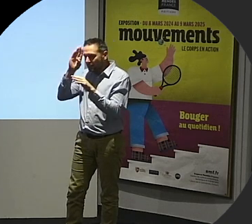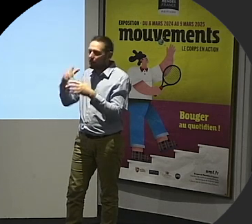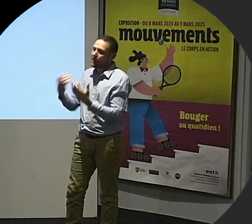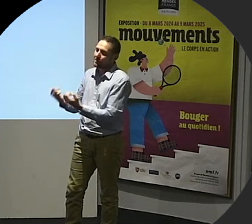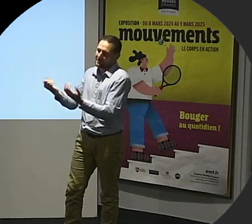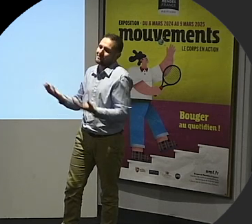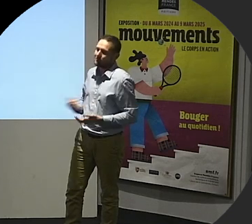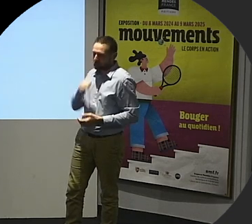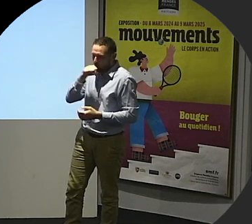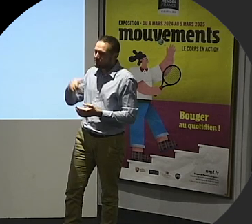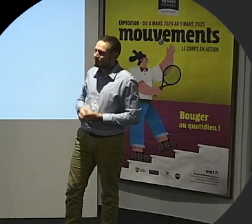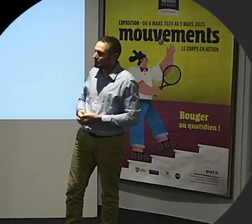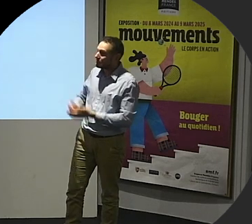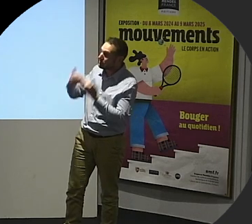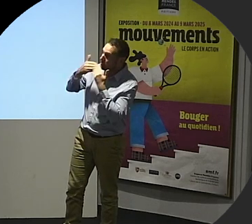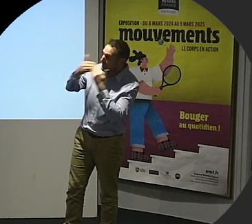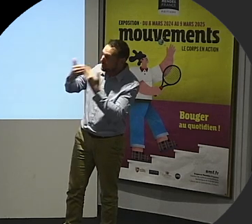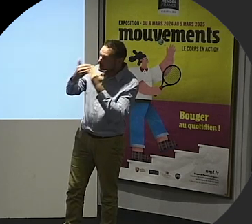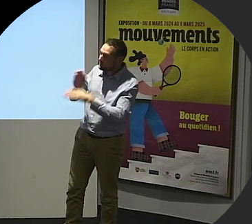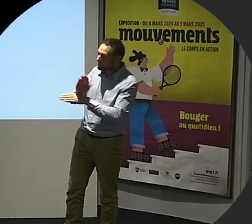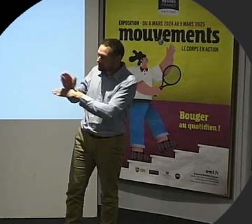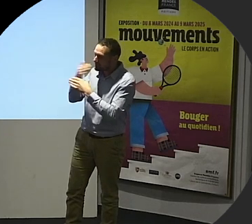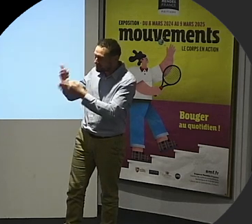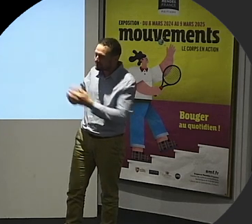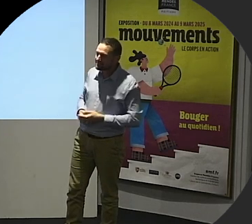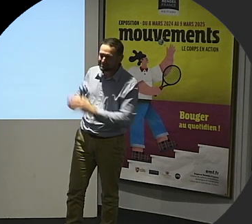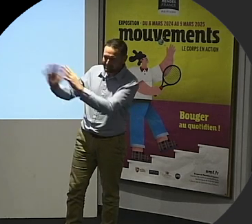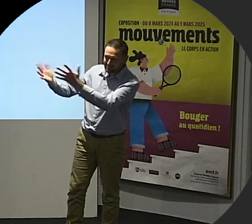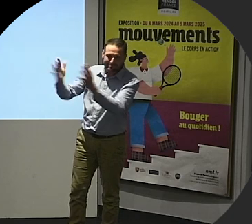Merci pour vos retours, Serge et Nathalie.